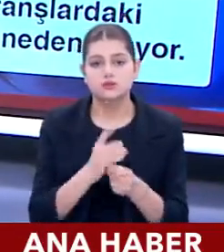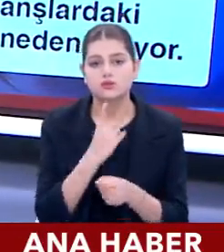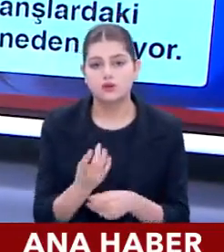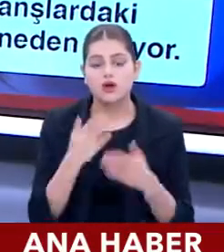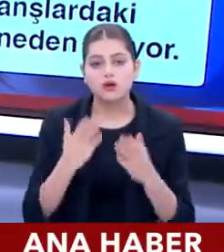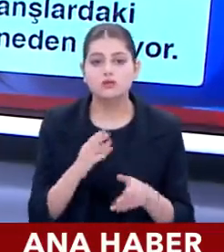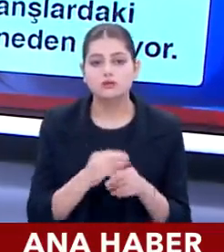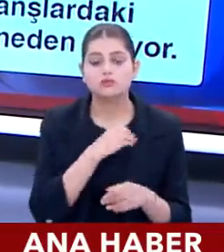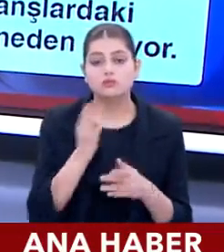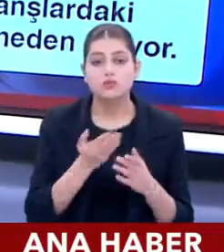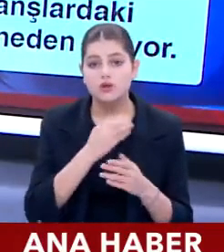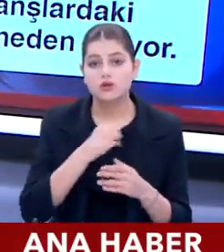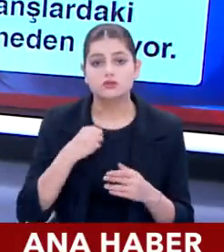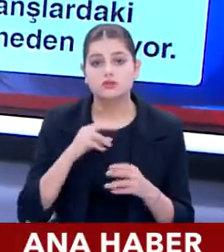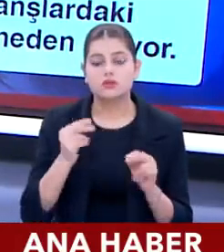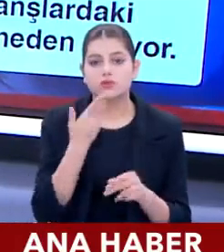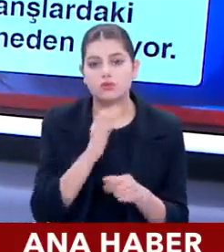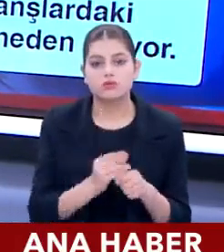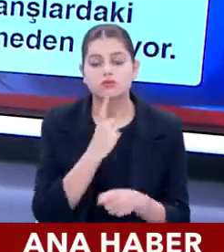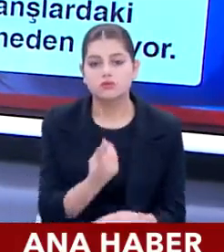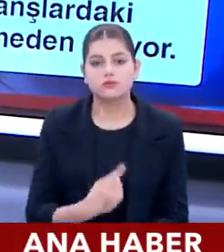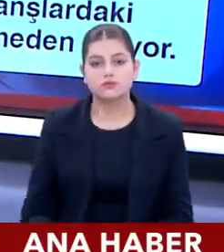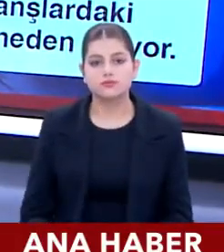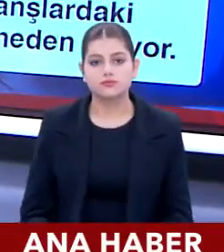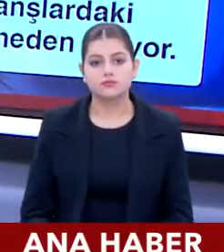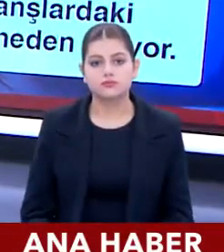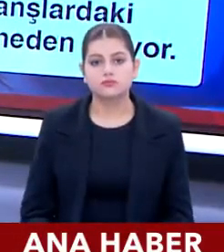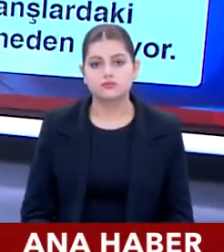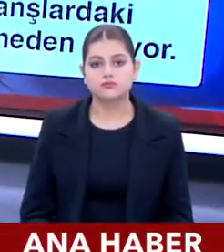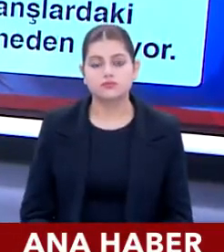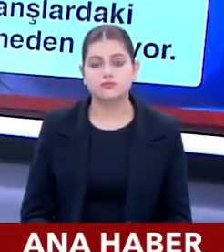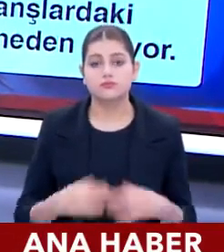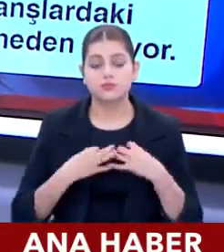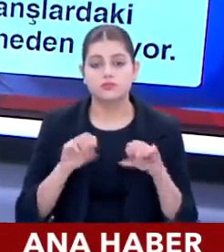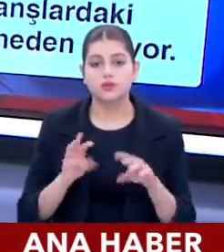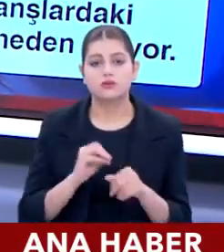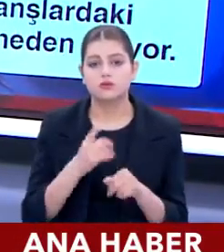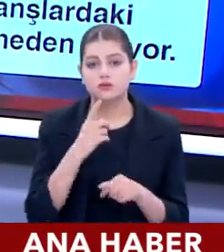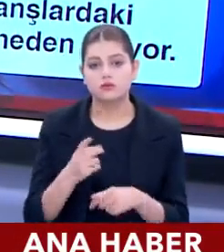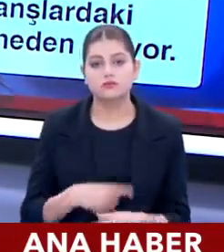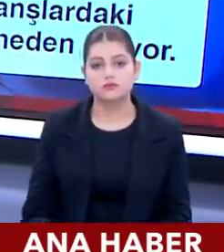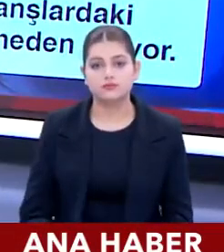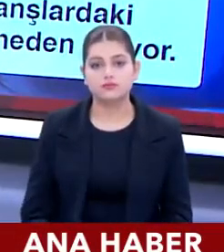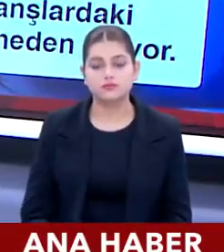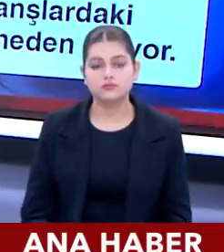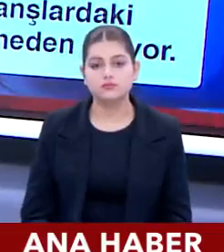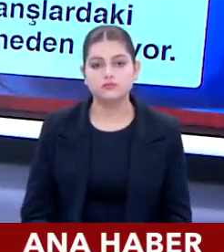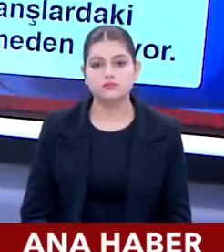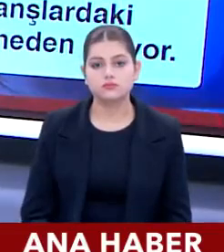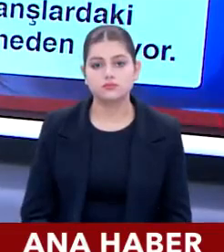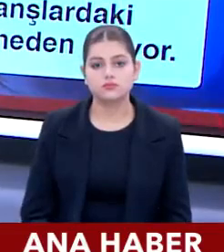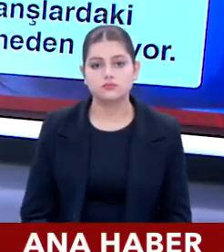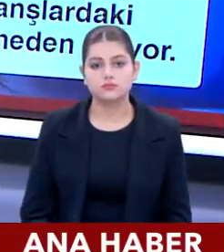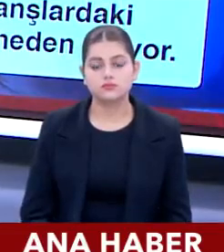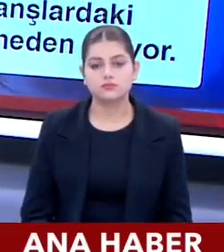Çok hasta var ve Yetemiyoruz yetişemiyoruz yetişemediği için artık pes ettik biz tayin istedik bu işte